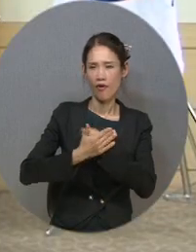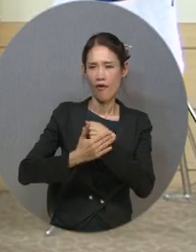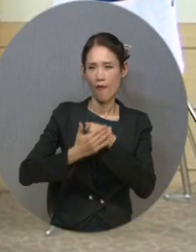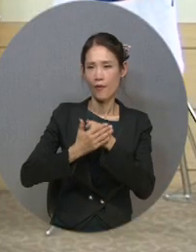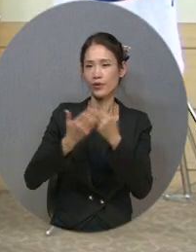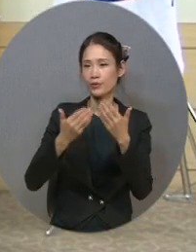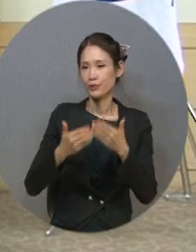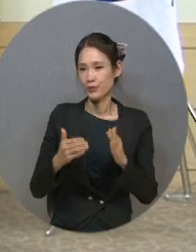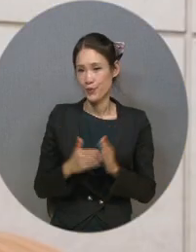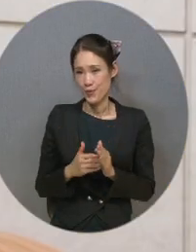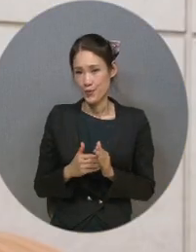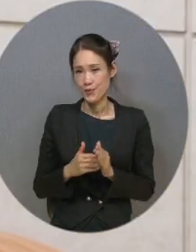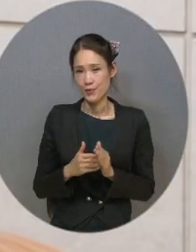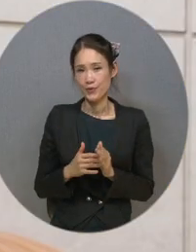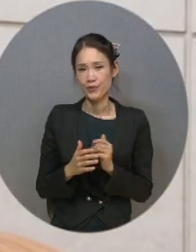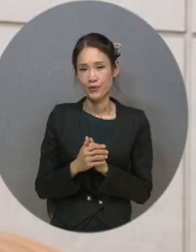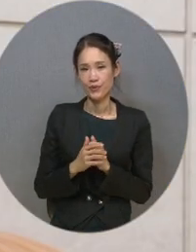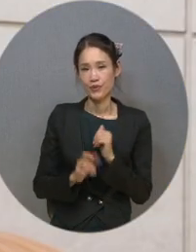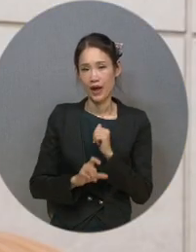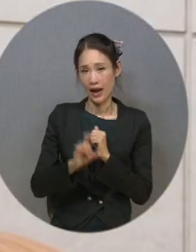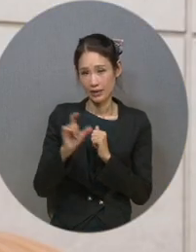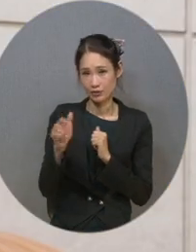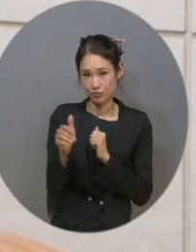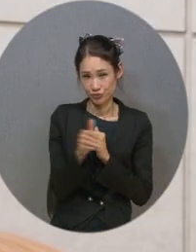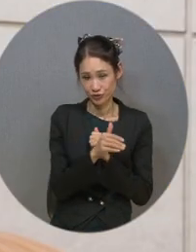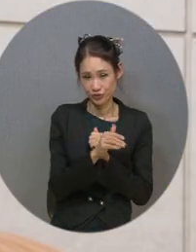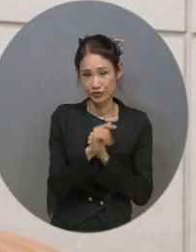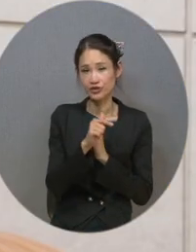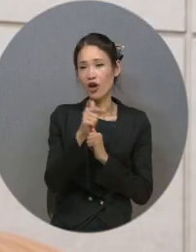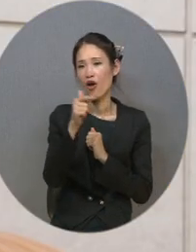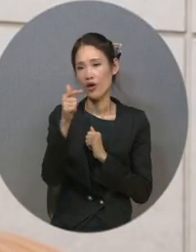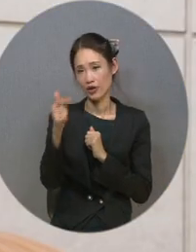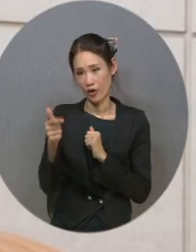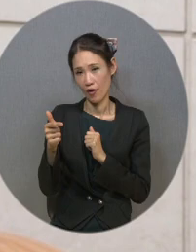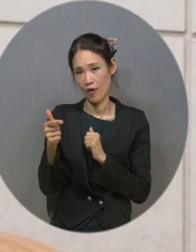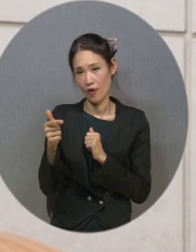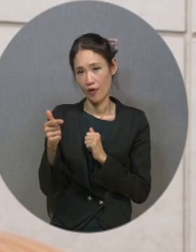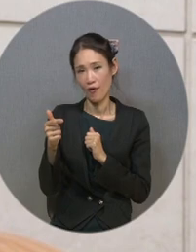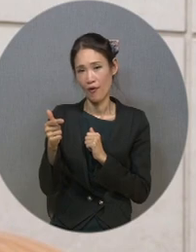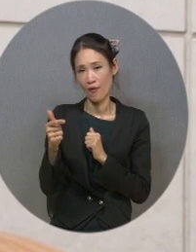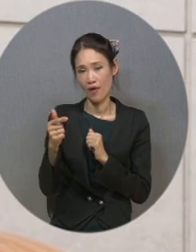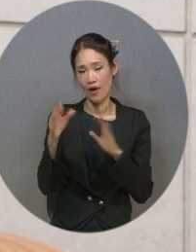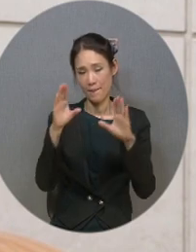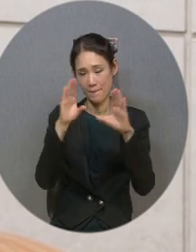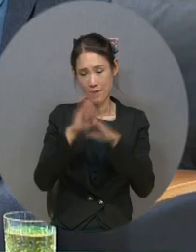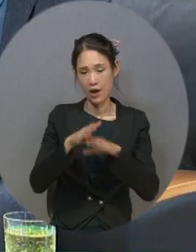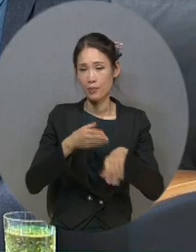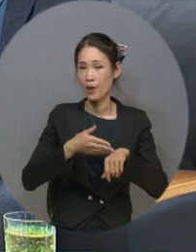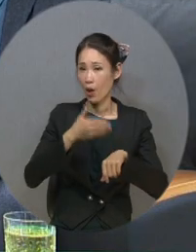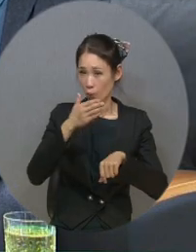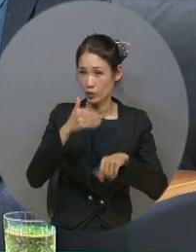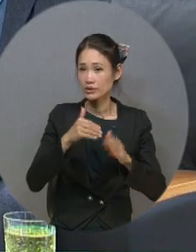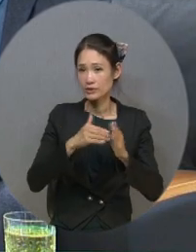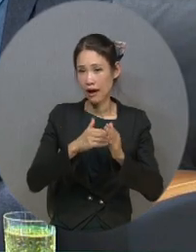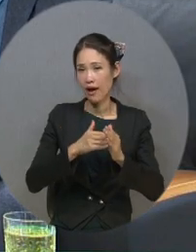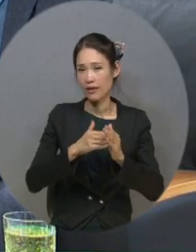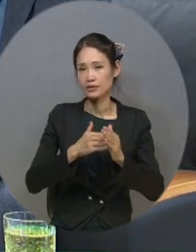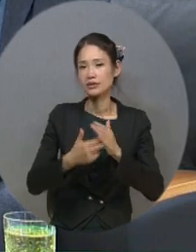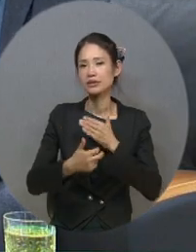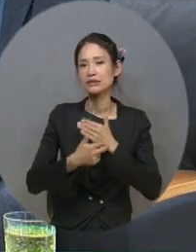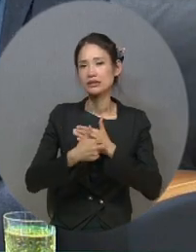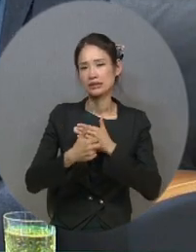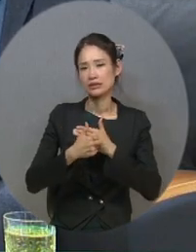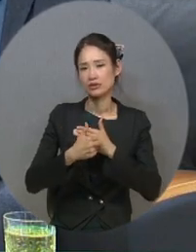해 주었습니다. 그래서 아침부터 저녁까지 그러니까 밤 9시까지는 그 아동병원에서 진료를 해